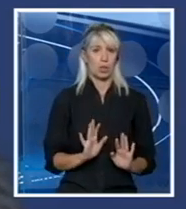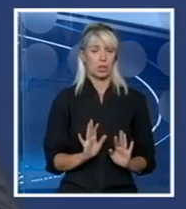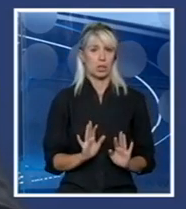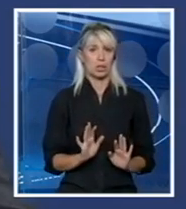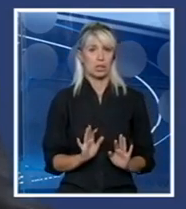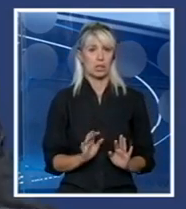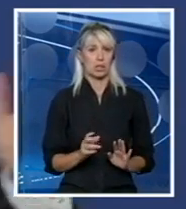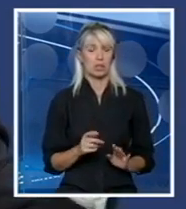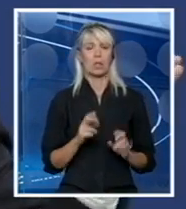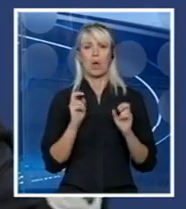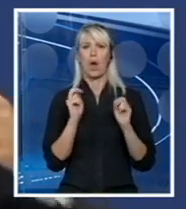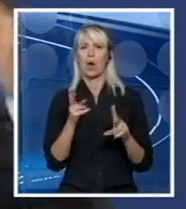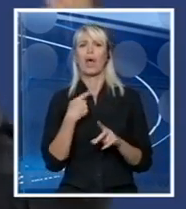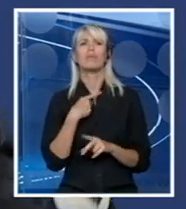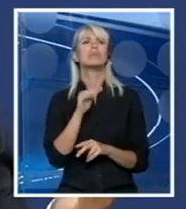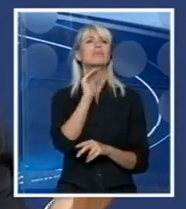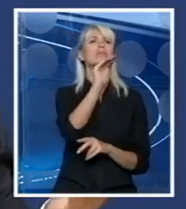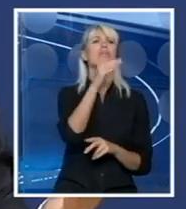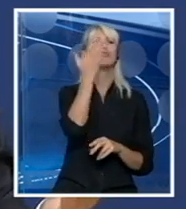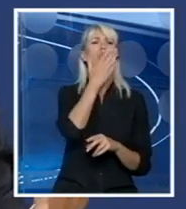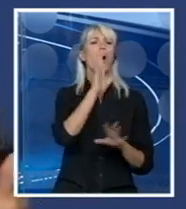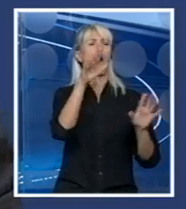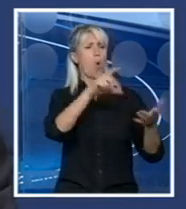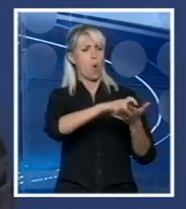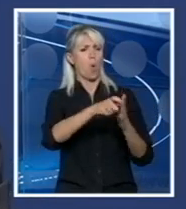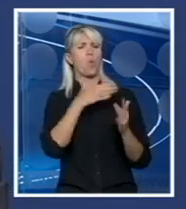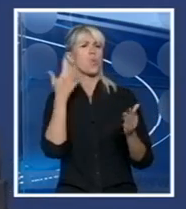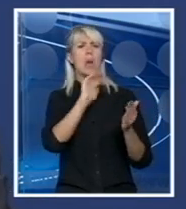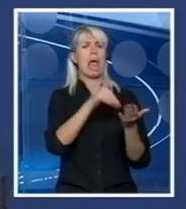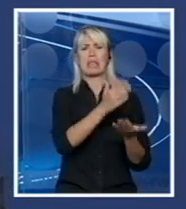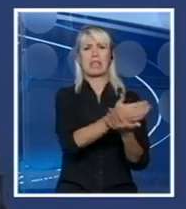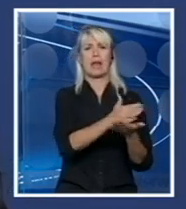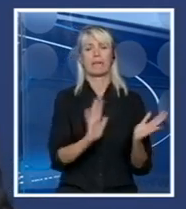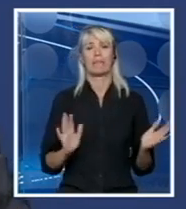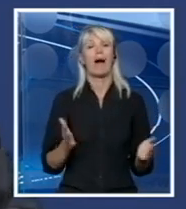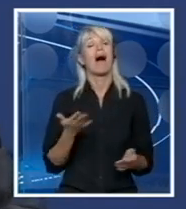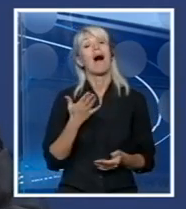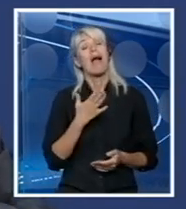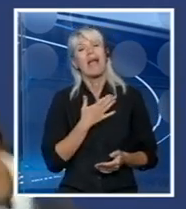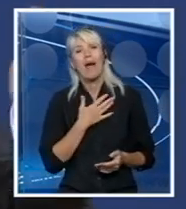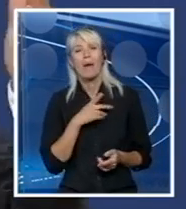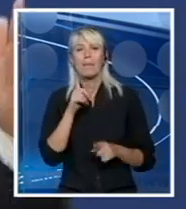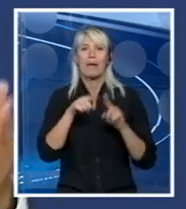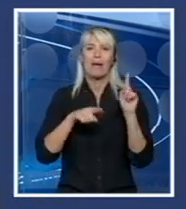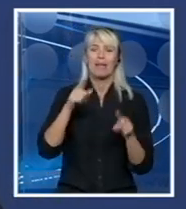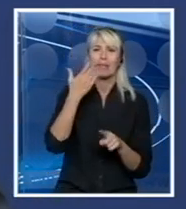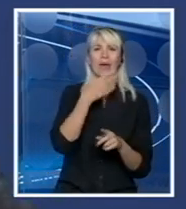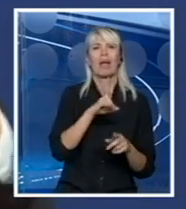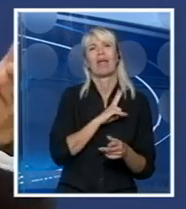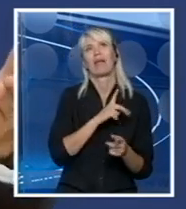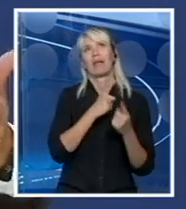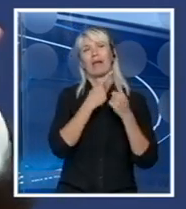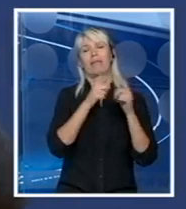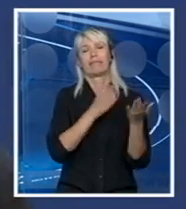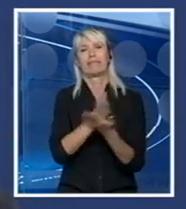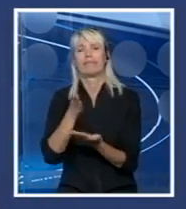školama, pa u redu je, ne morate ni nadeliti, imate dovoljno kvadrature. Ali, ako imate u školi, znači ima ovde sad varijacija miliona, ako imate 80